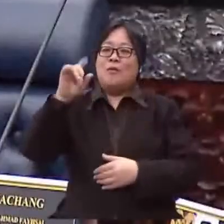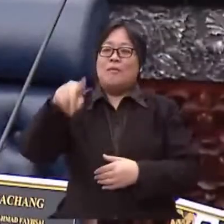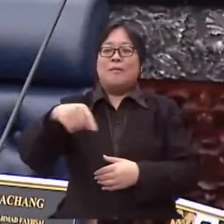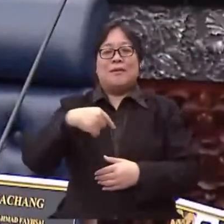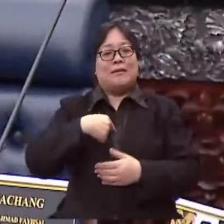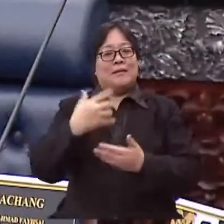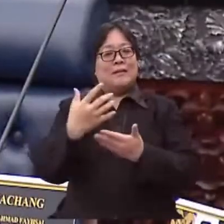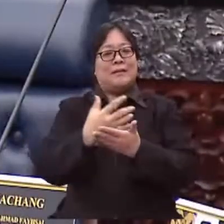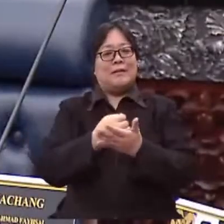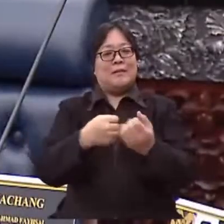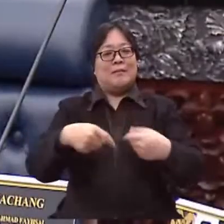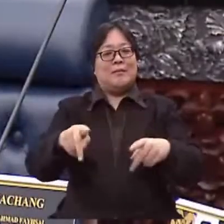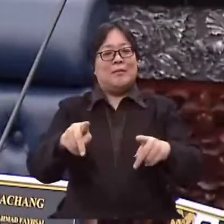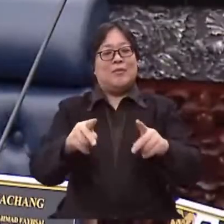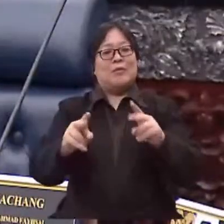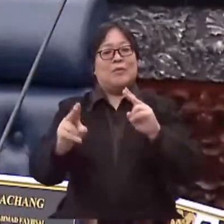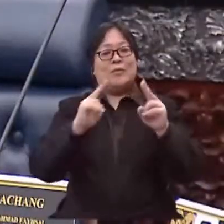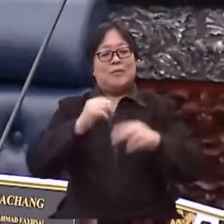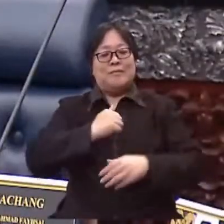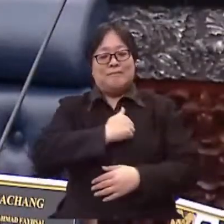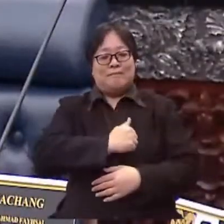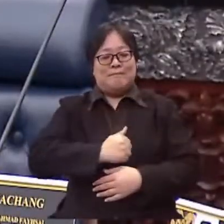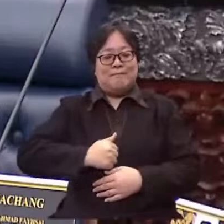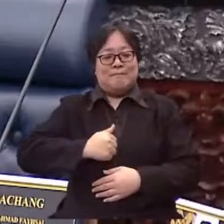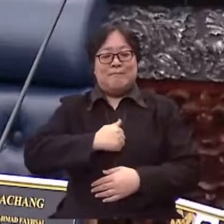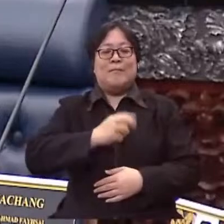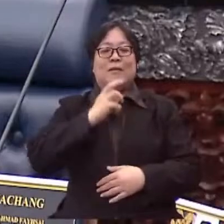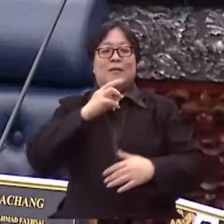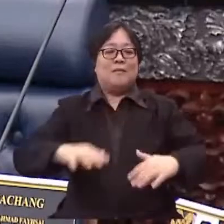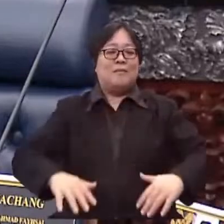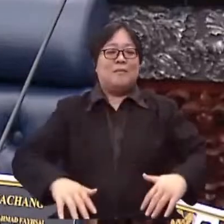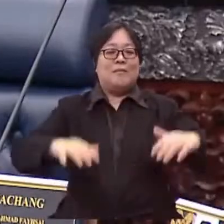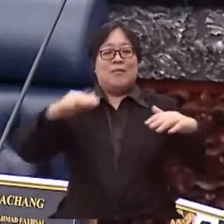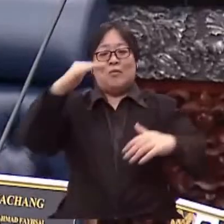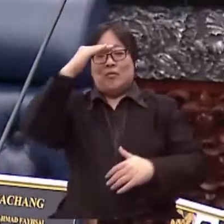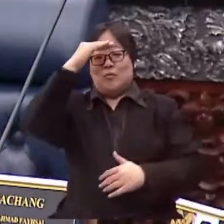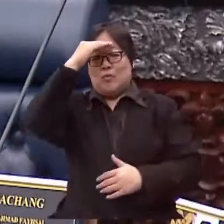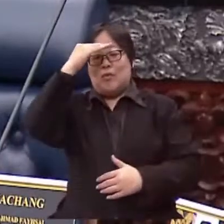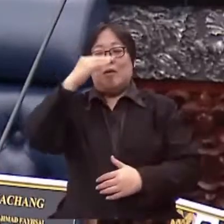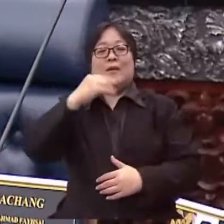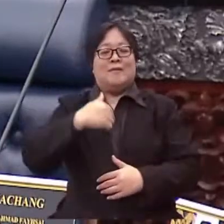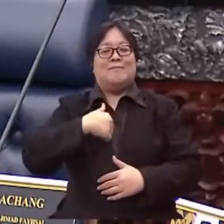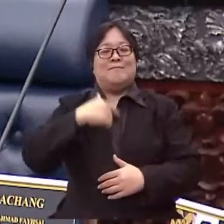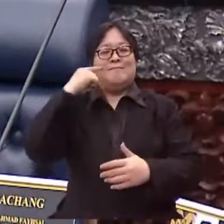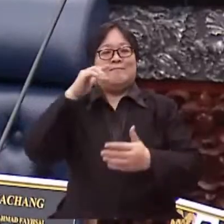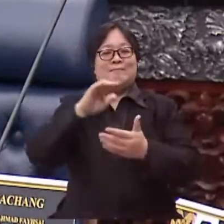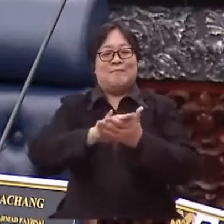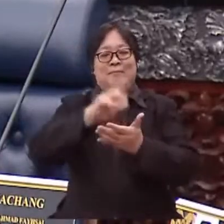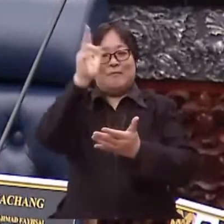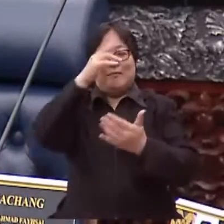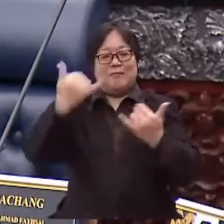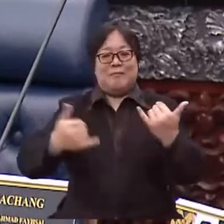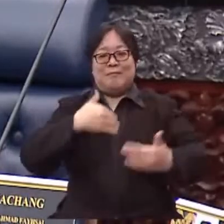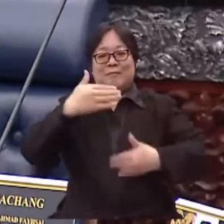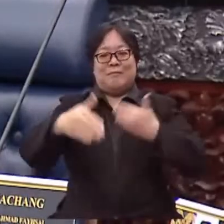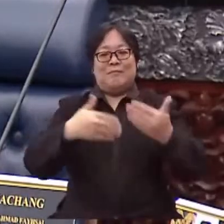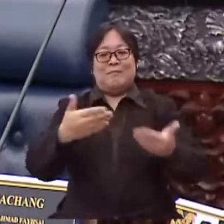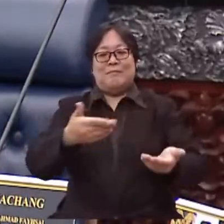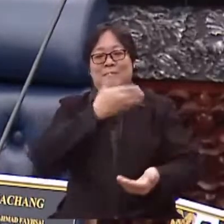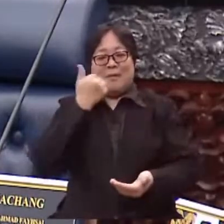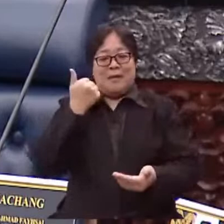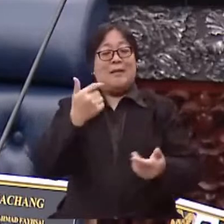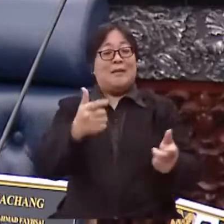kesempatan untuk mengucapkan takziah kepada bangsa-bangsa banjir di suhu dan saya percaya kerajaan sedang melakukan yang terbaik untuk